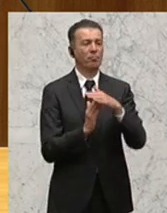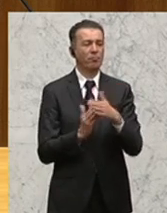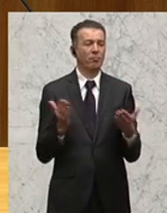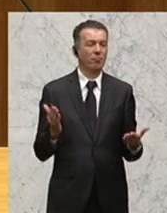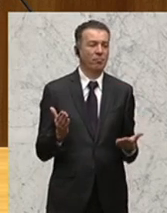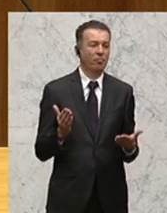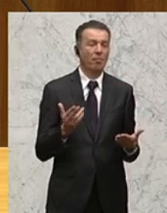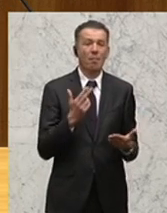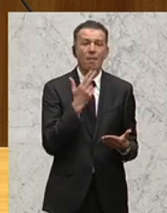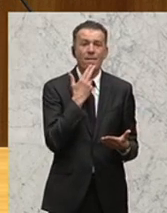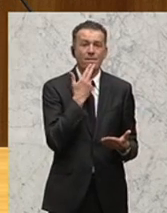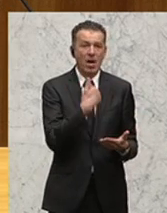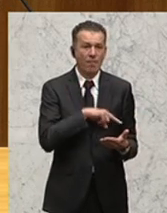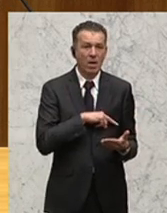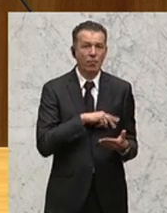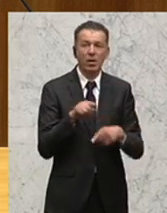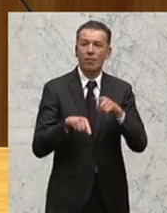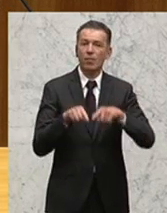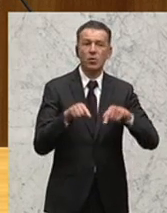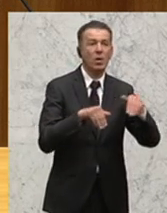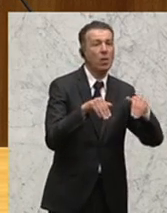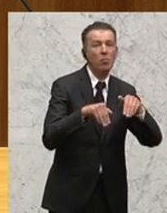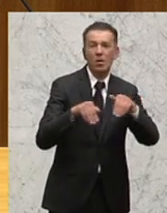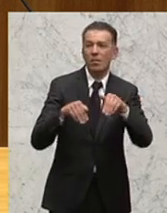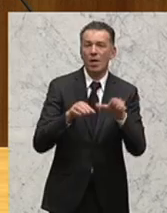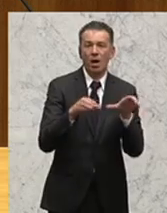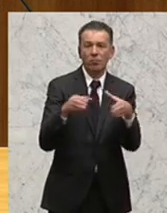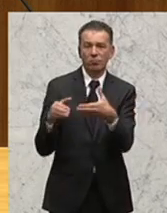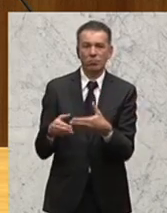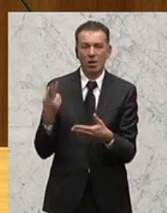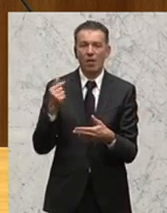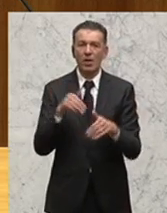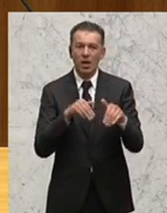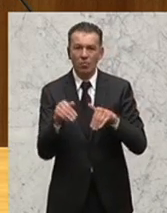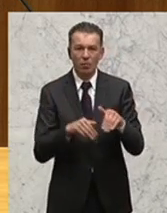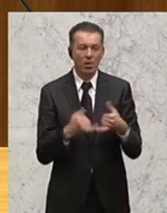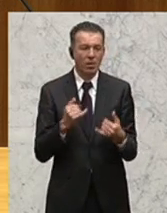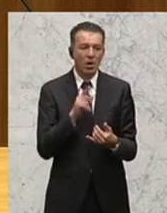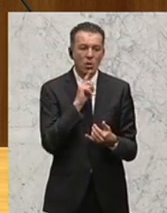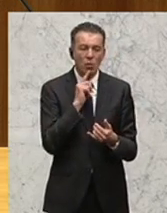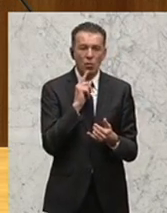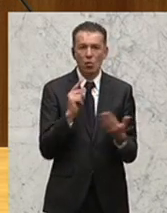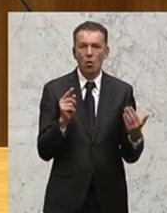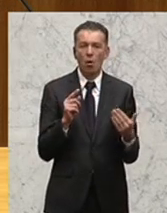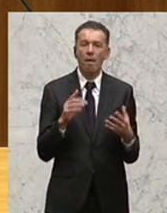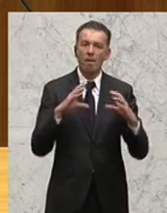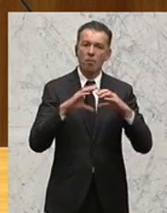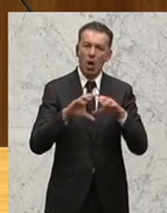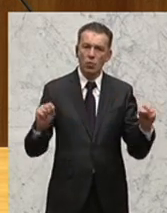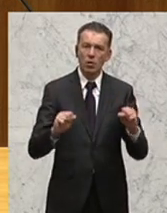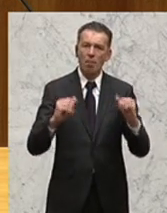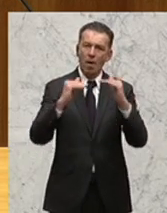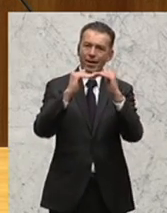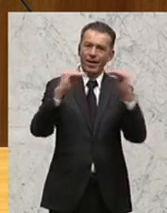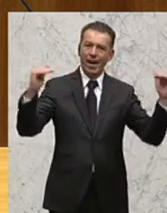sind natürlich die einzelnen Ressorts zuständig. Der Herr Finanzminister hat jetzt einmal mit den Ressorts nur die Obergrenze vereinbart. Und